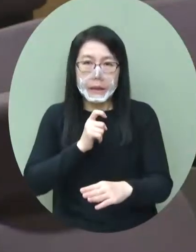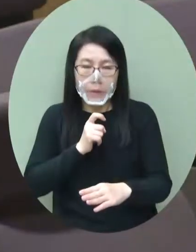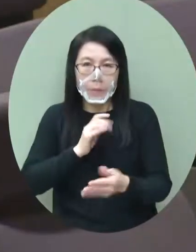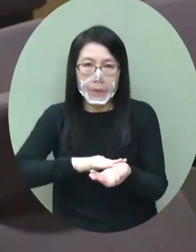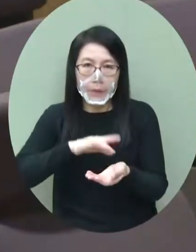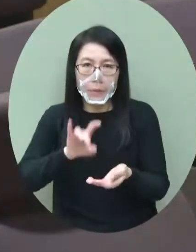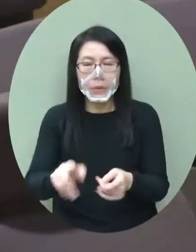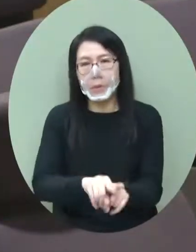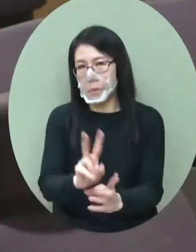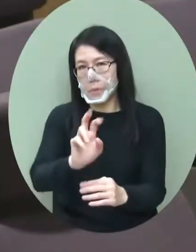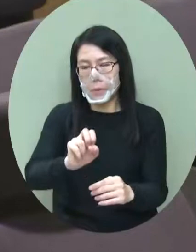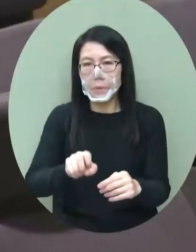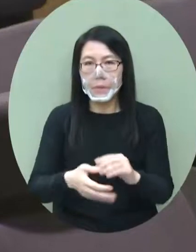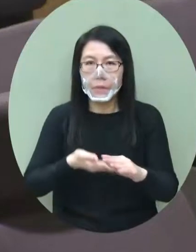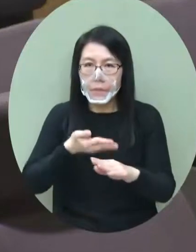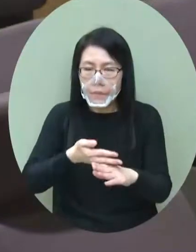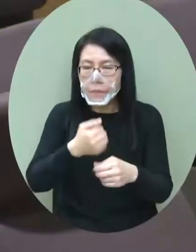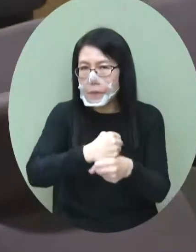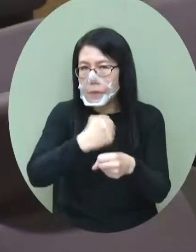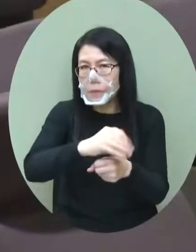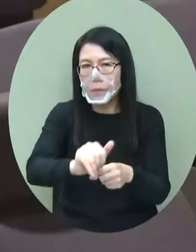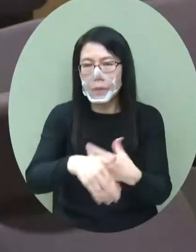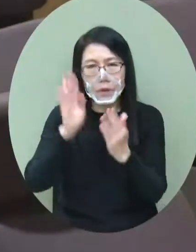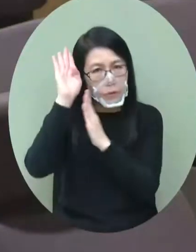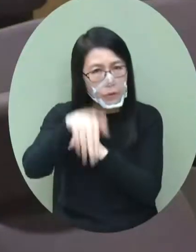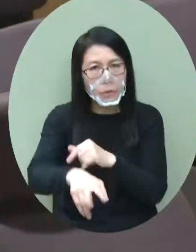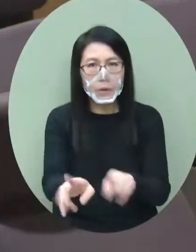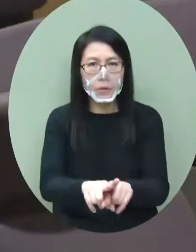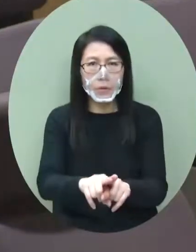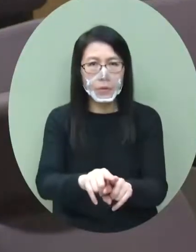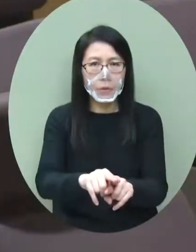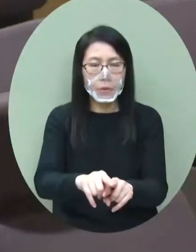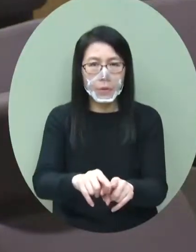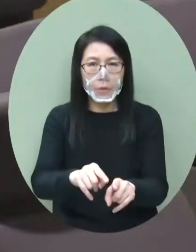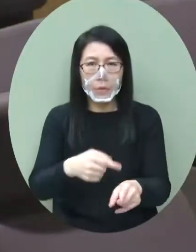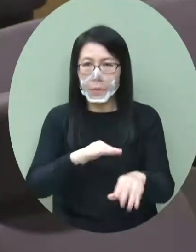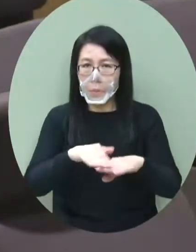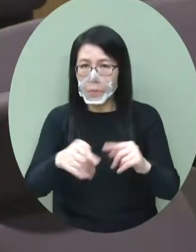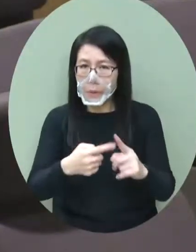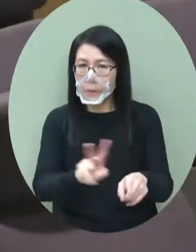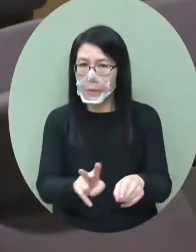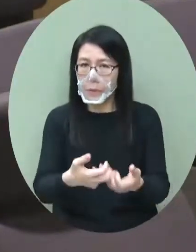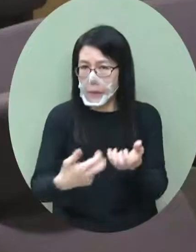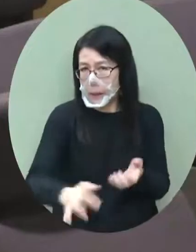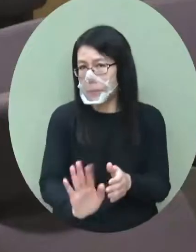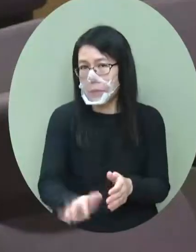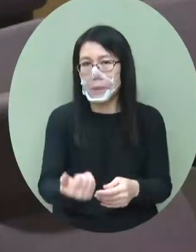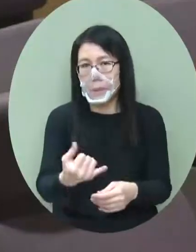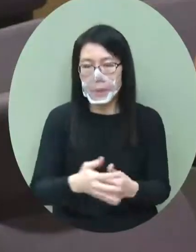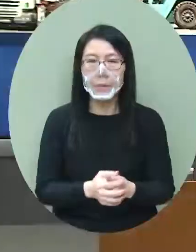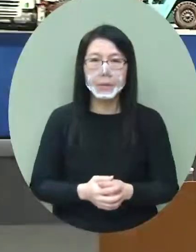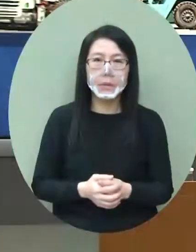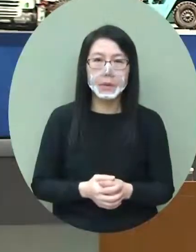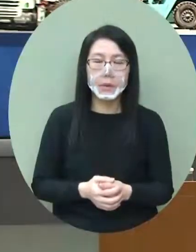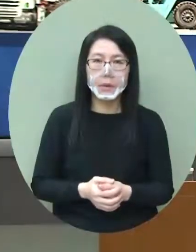上班的安排，就是复阳都可以上班，这是不是适用于市民身上呢？